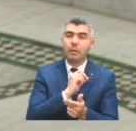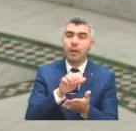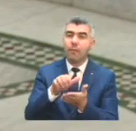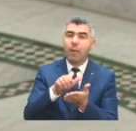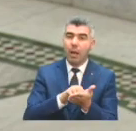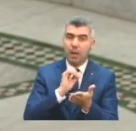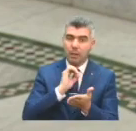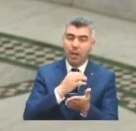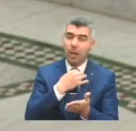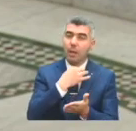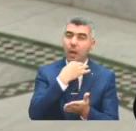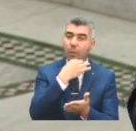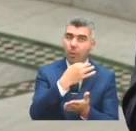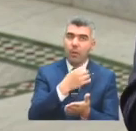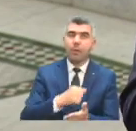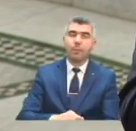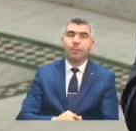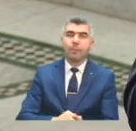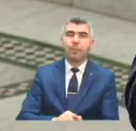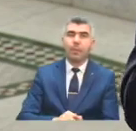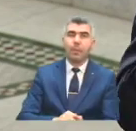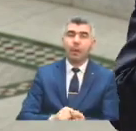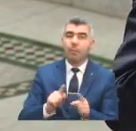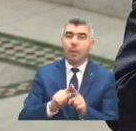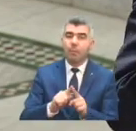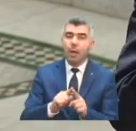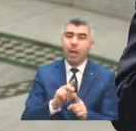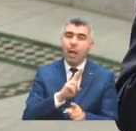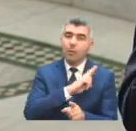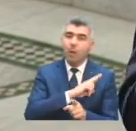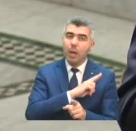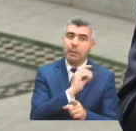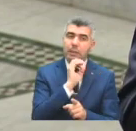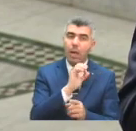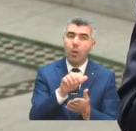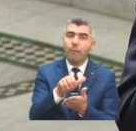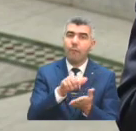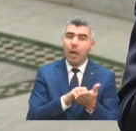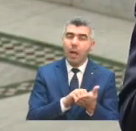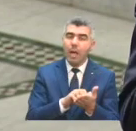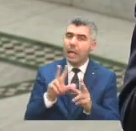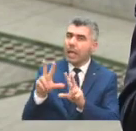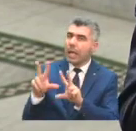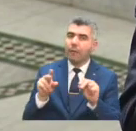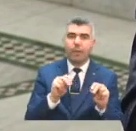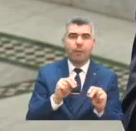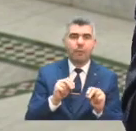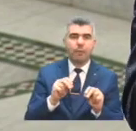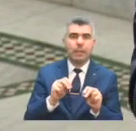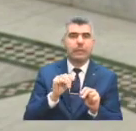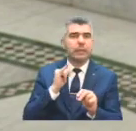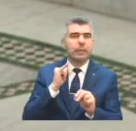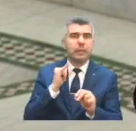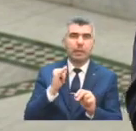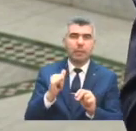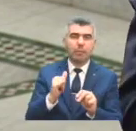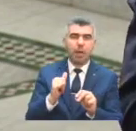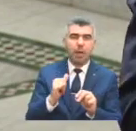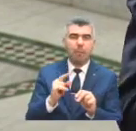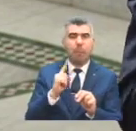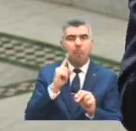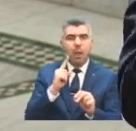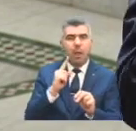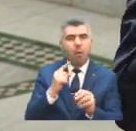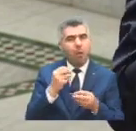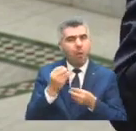النائب المحترم بان لاماندا كتعمل بنفس المعادله، ما تبدلاتش هذه المره، وربما خاصها تعاود النظر في ذاك